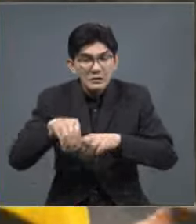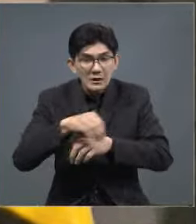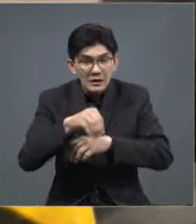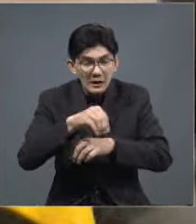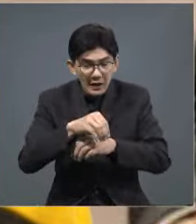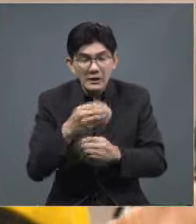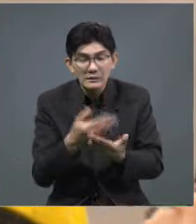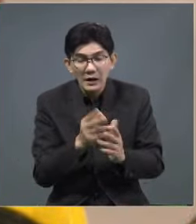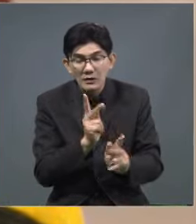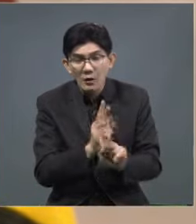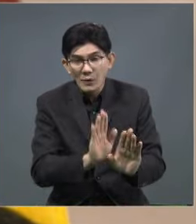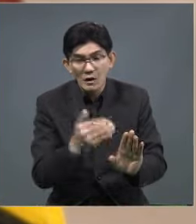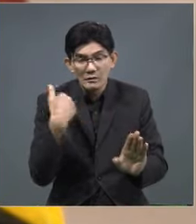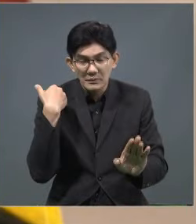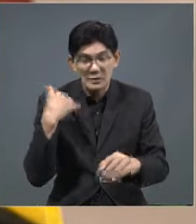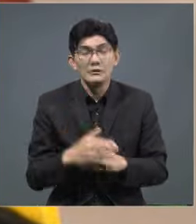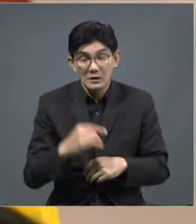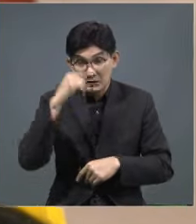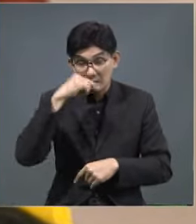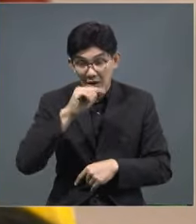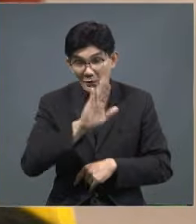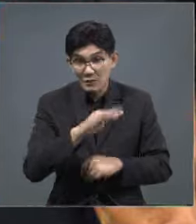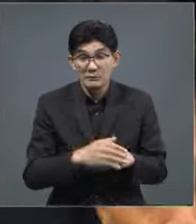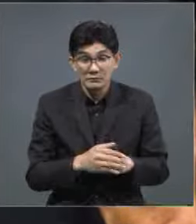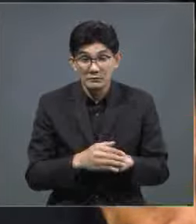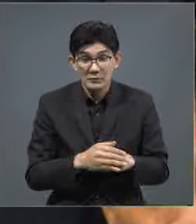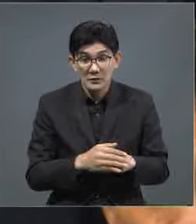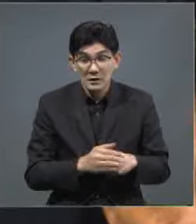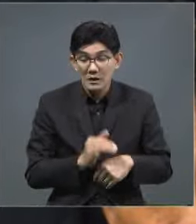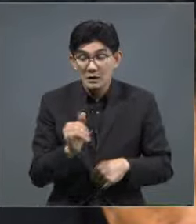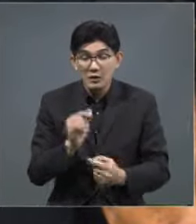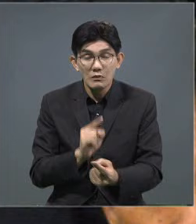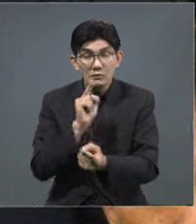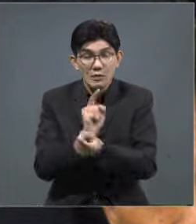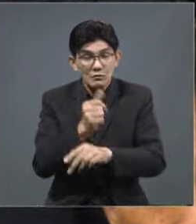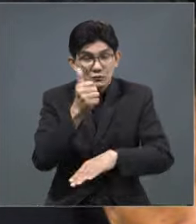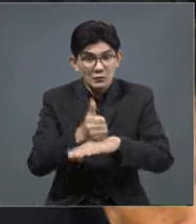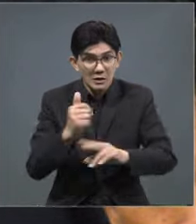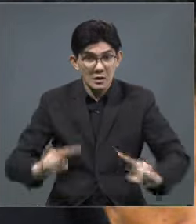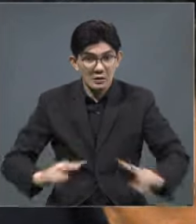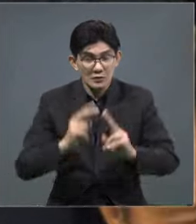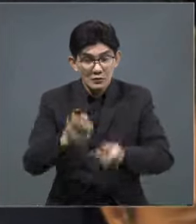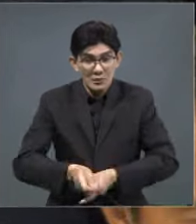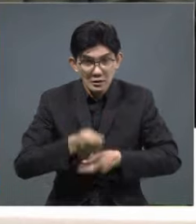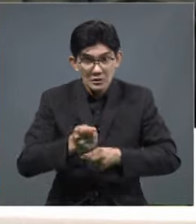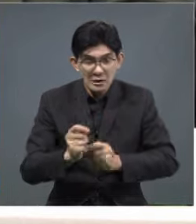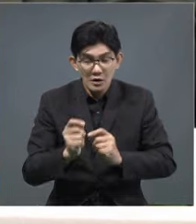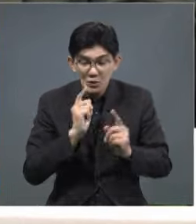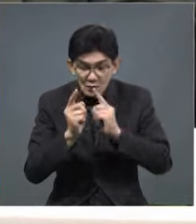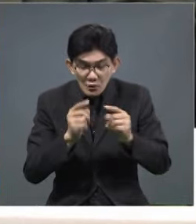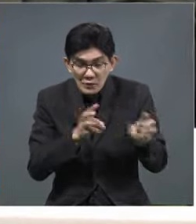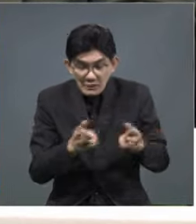กรณ์ออมทรัพย์และเครดิตยูเนี่ยนแห่งประเทศไทยจะได้เดินทางไปเข้าพบครับกับรัฐมนตรีว่าการกระทรวงเกษตรเพื่อหาทางออก